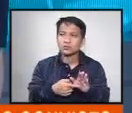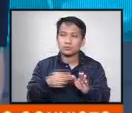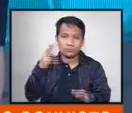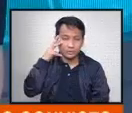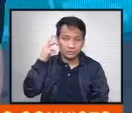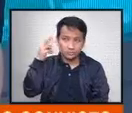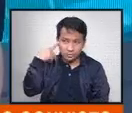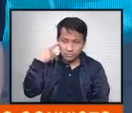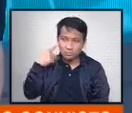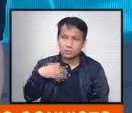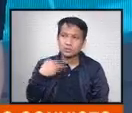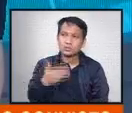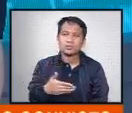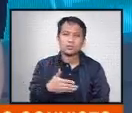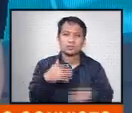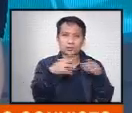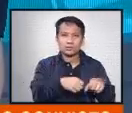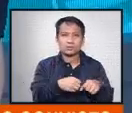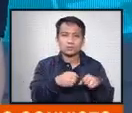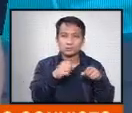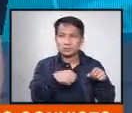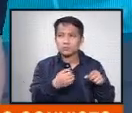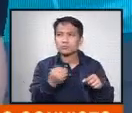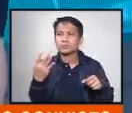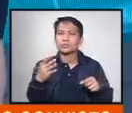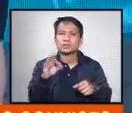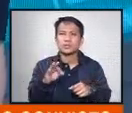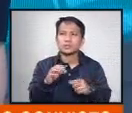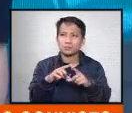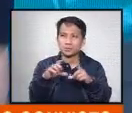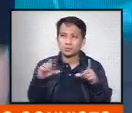si Wilfredo Parulan. Nasa bat sa suspect